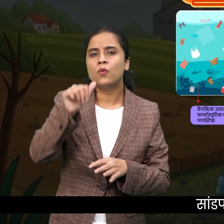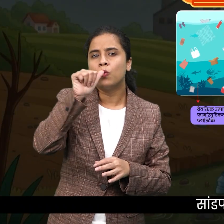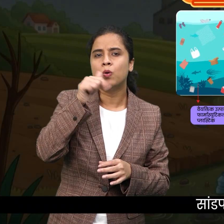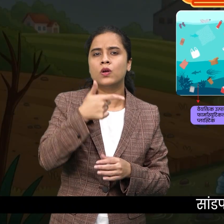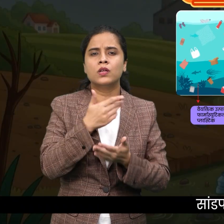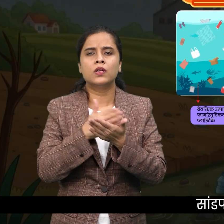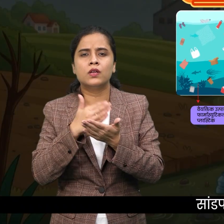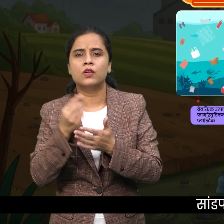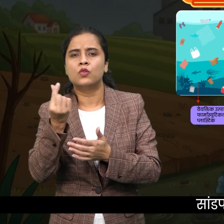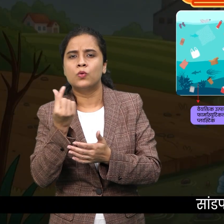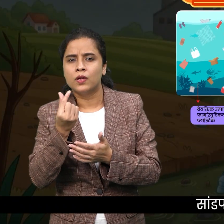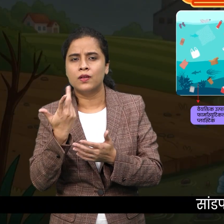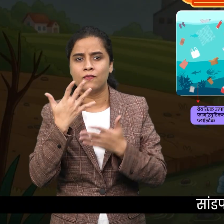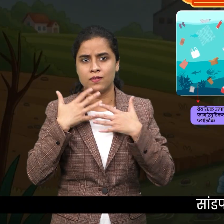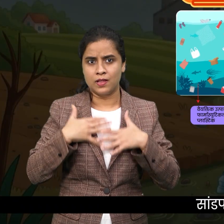सांडपाण्यावर भौतिक,